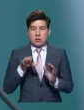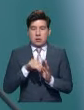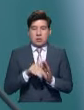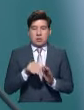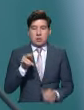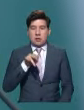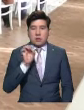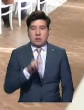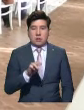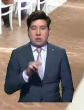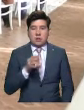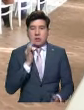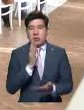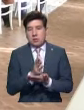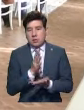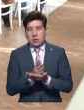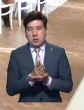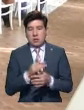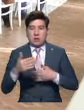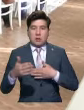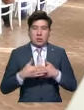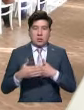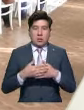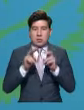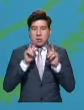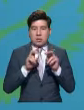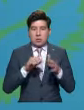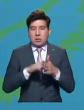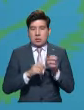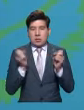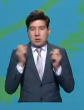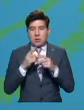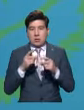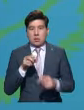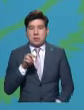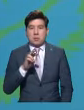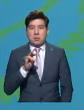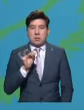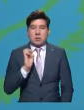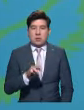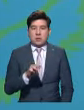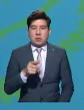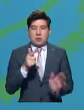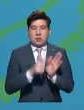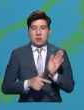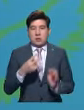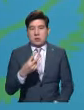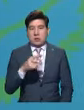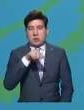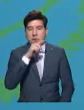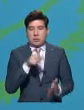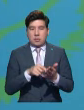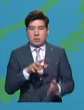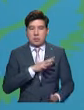депутаттардың жұмысына баға беріп, белсенділігін анықтауға септігін тигізген. Мәслихат депутаттарынан 72 сауал түсті.